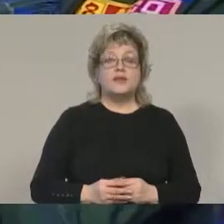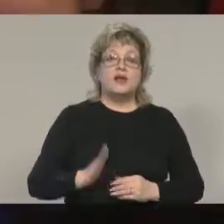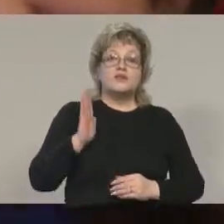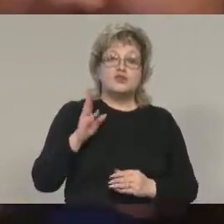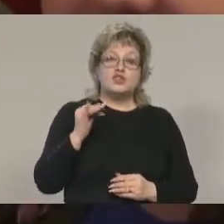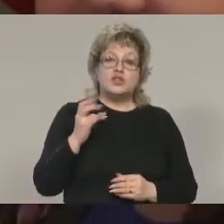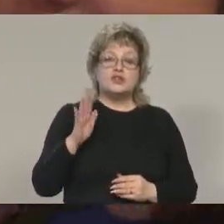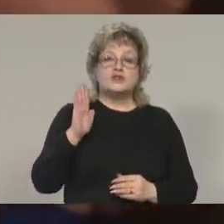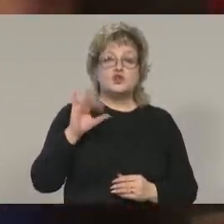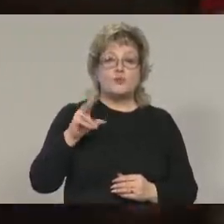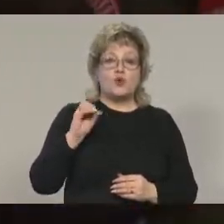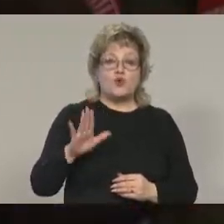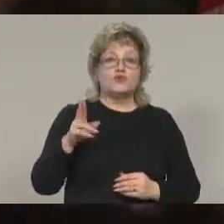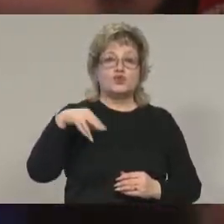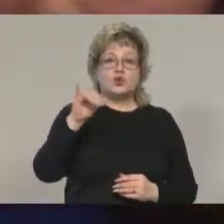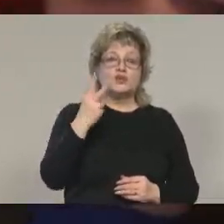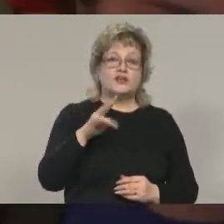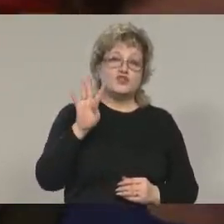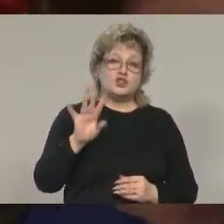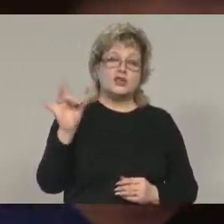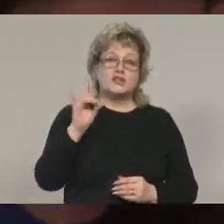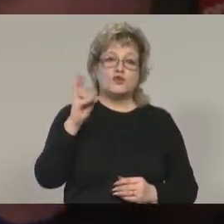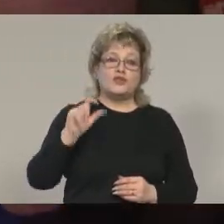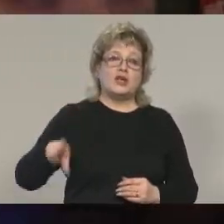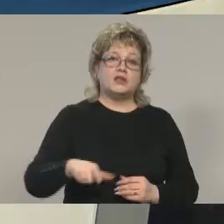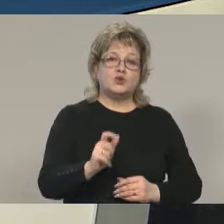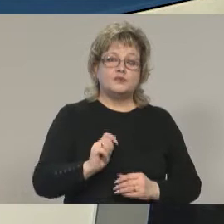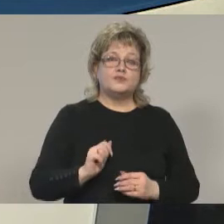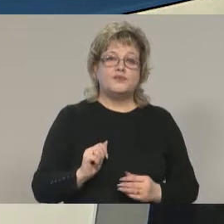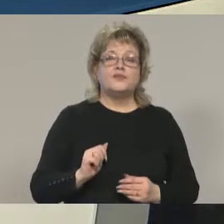Виктория Щетинина, Виталий Ступаков, Дон-24, Ростов-на-Дону.